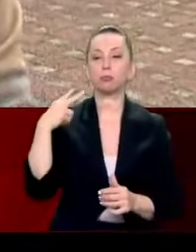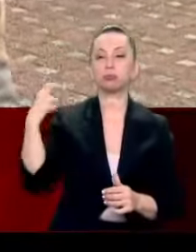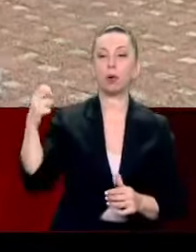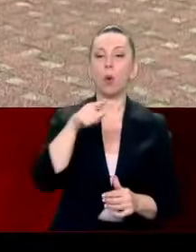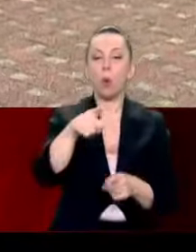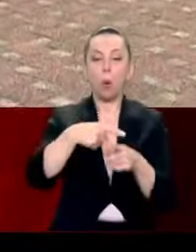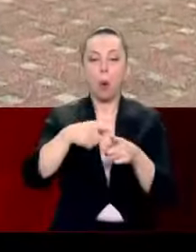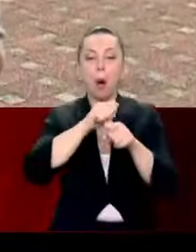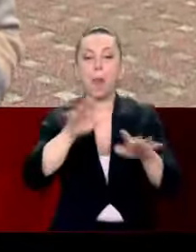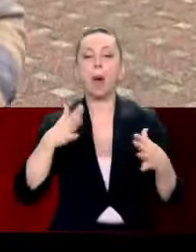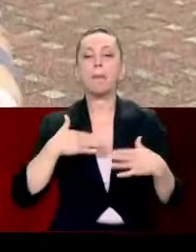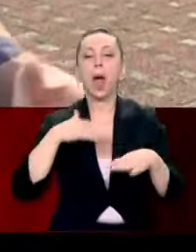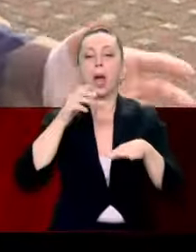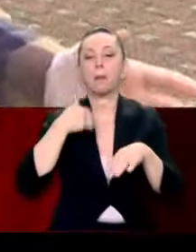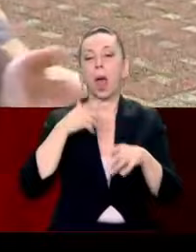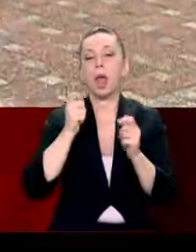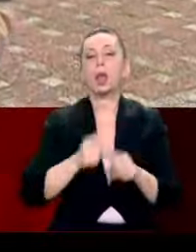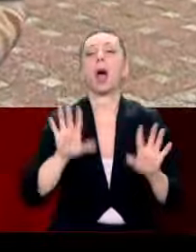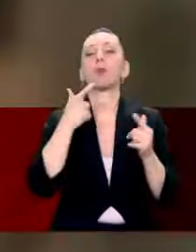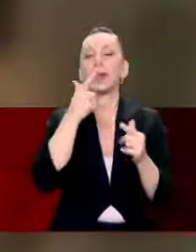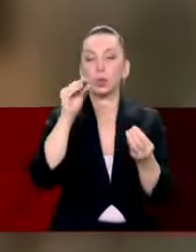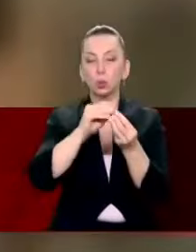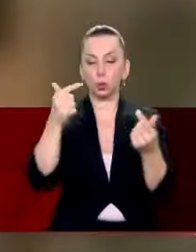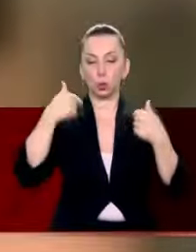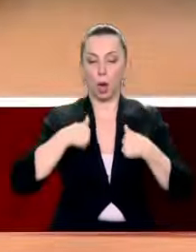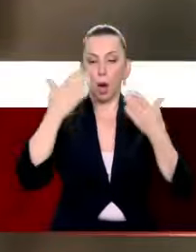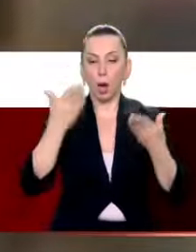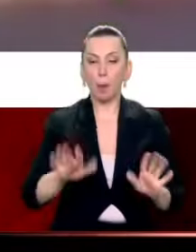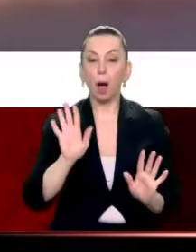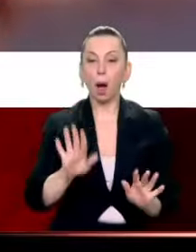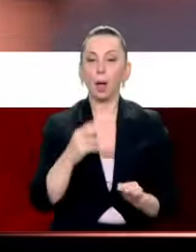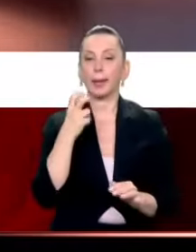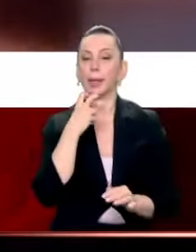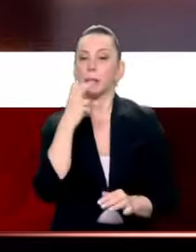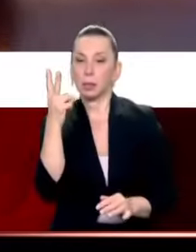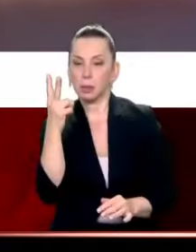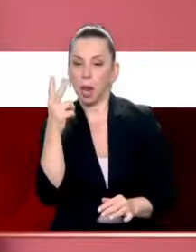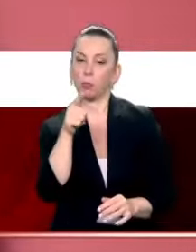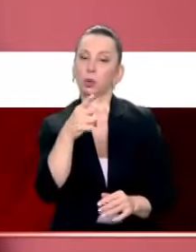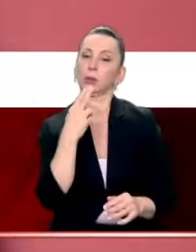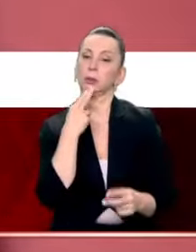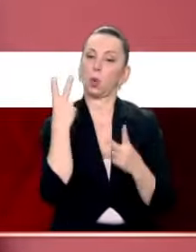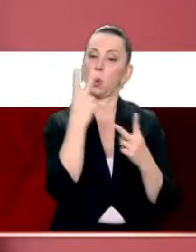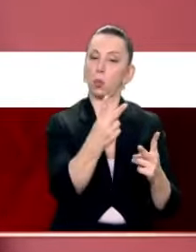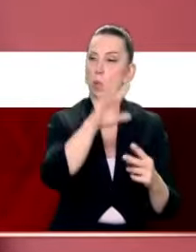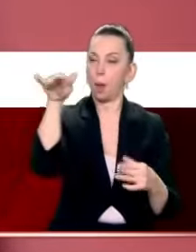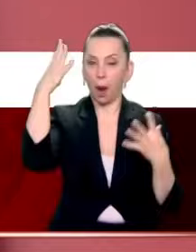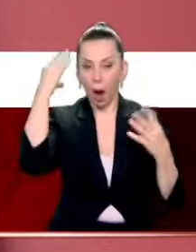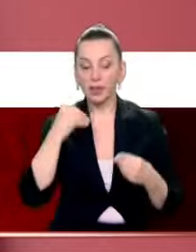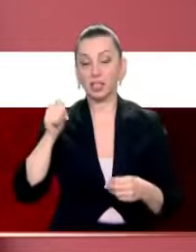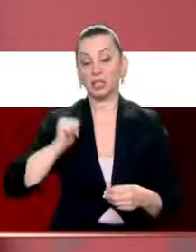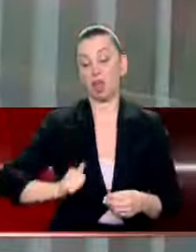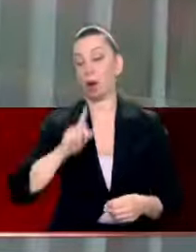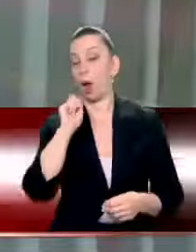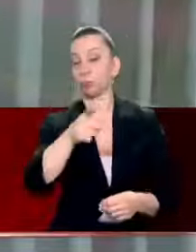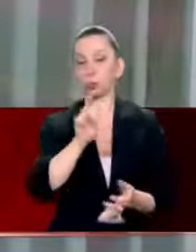o paylaşımları ben yapmadım dedi, iddiaları reddetti. Ancak hesabın 2 yıldır kendisi tarafından kullanıldığı tespit edildi. Savcılık tutuklama